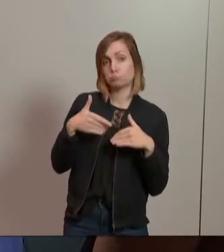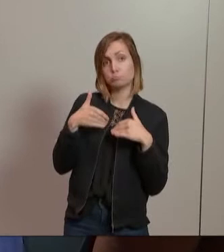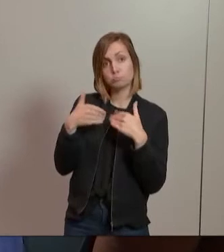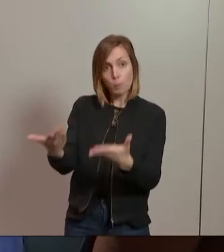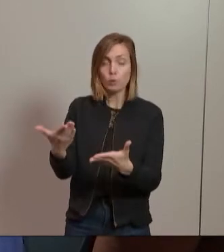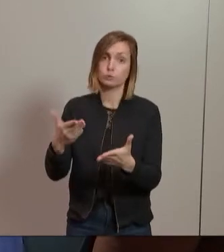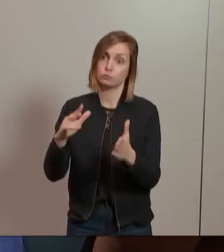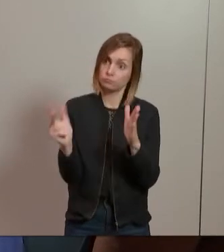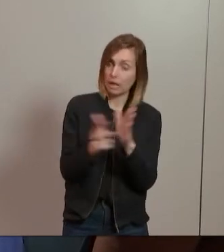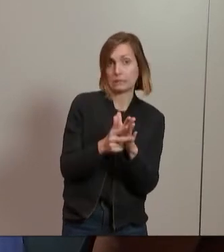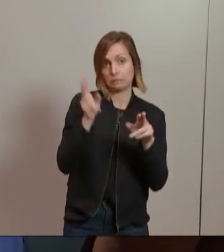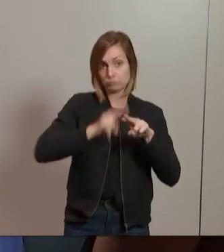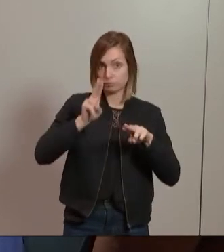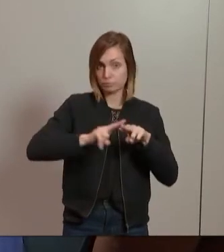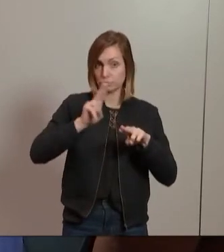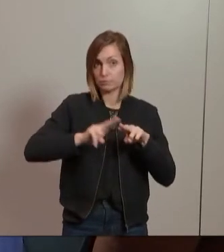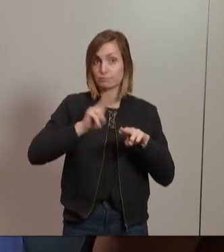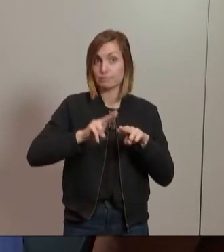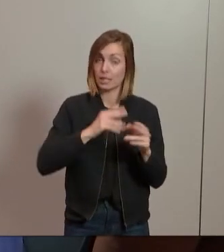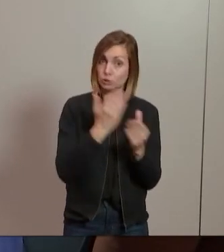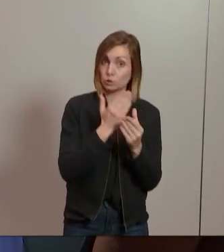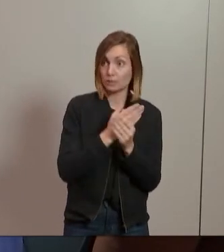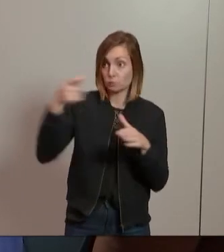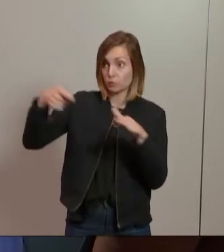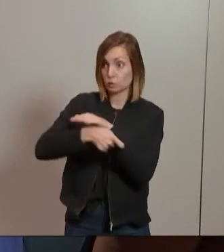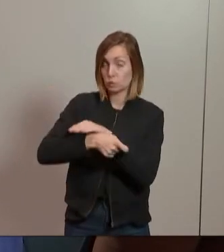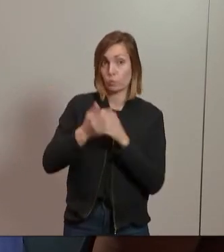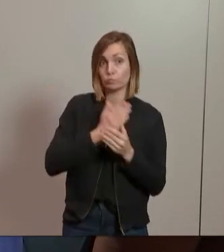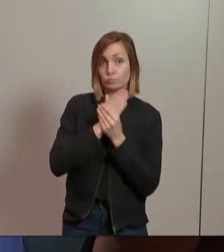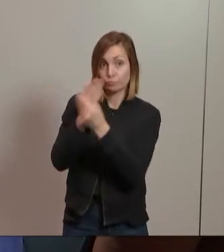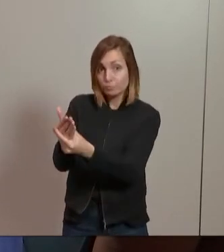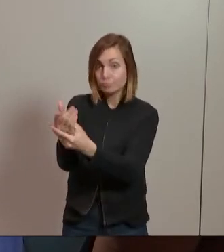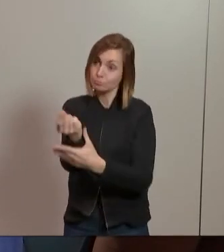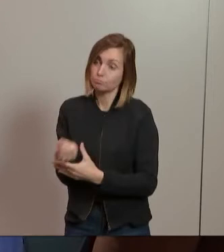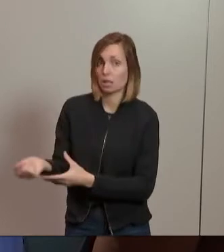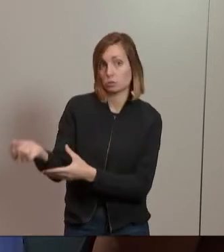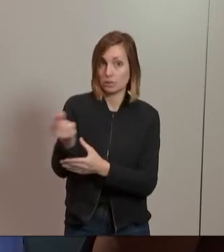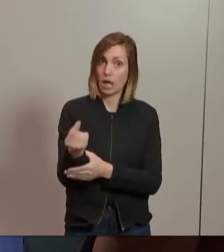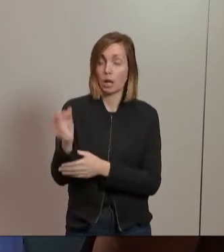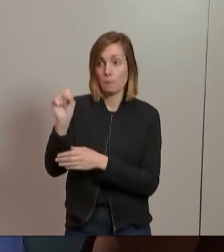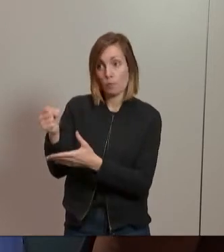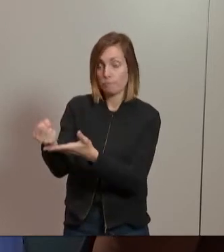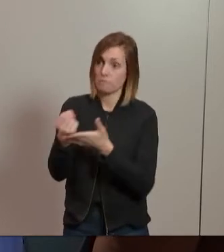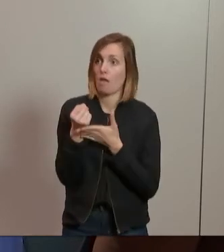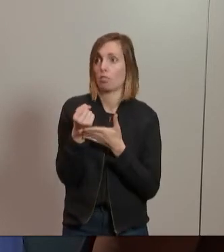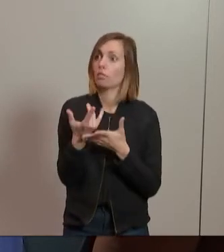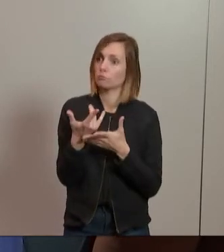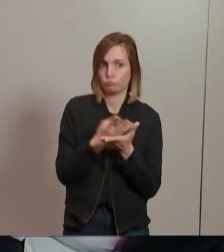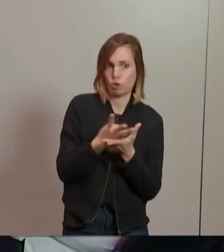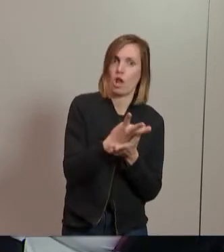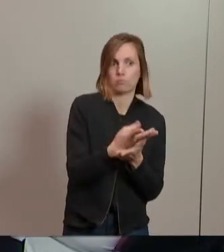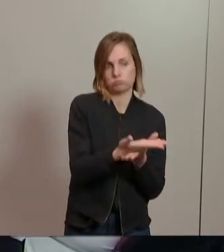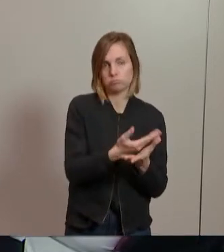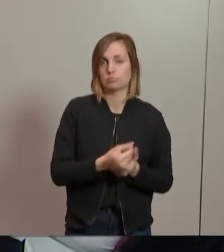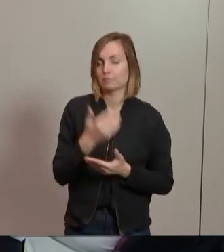la réalisation de ces travaux et autoriser le dépôt de dossiers de subvention auprès des partenaires susceptibles d'aider la ville sur ce projet.